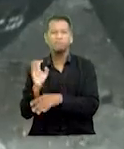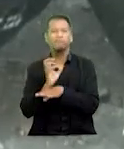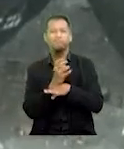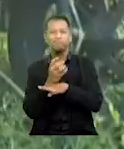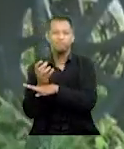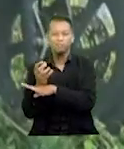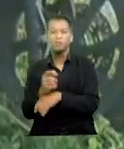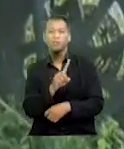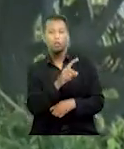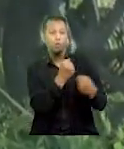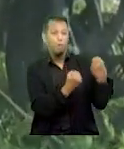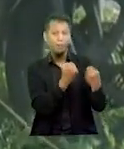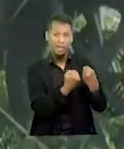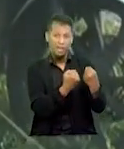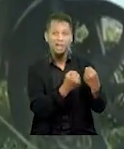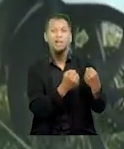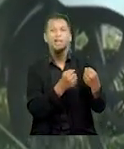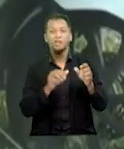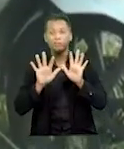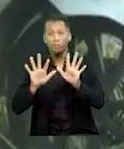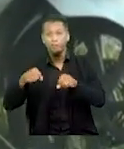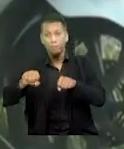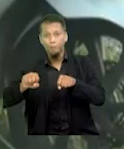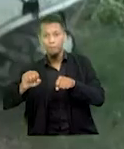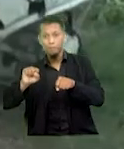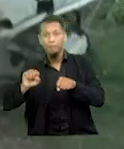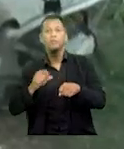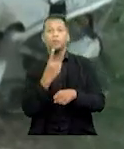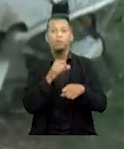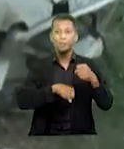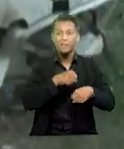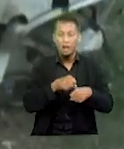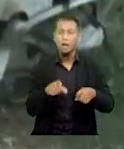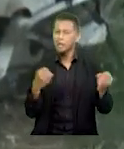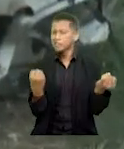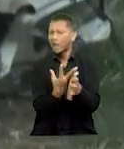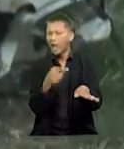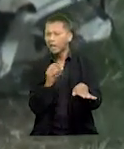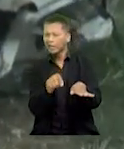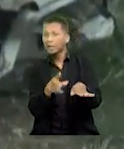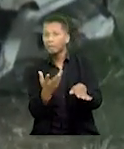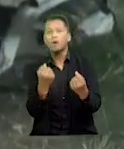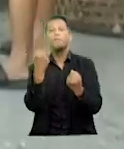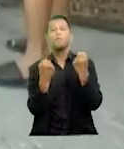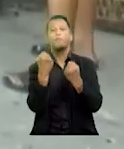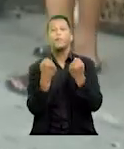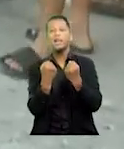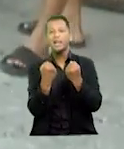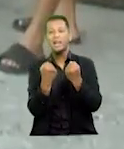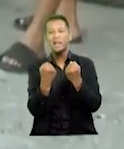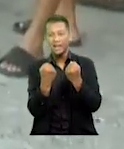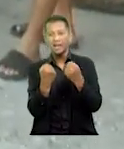dan satu pengendara sepeda. Saksi menyebut kecelakaan berawal saat mobil melaju dari arah utara ke selatan menabrak satu pengendara sepeda dan satu